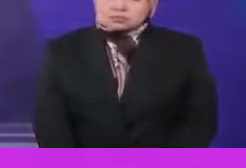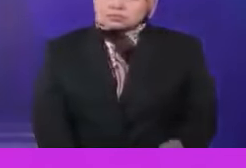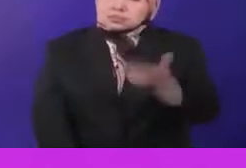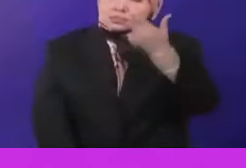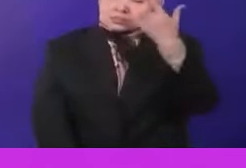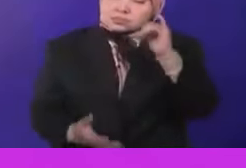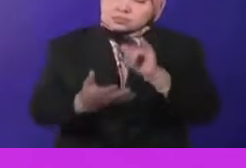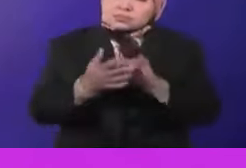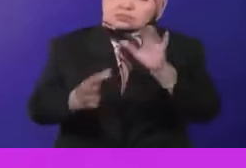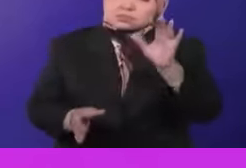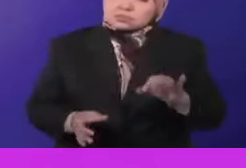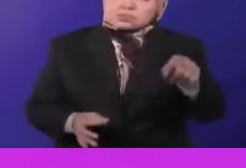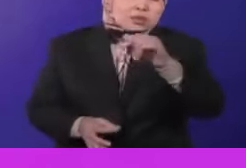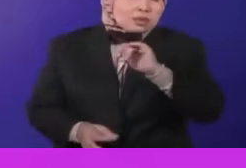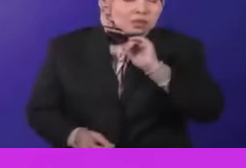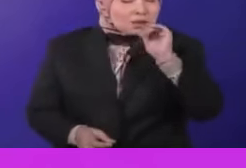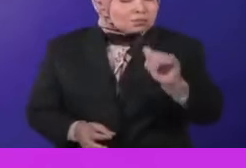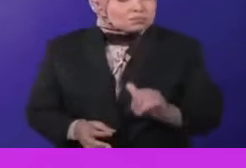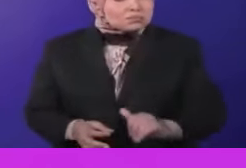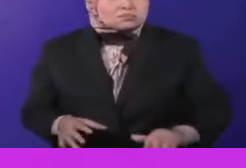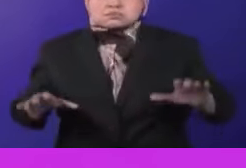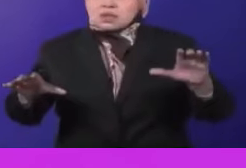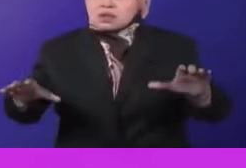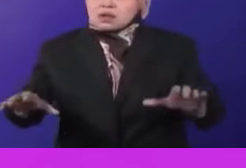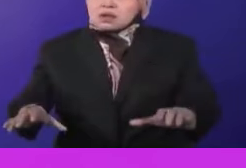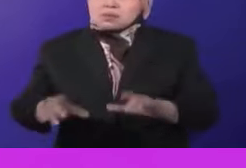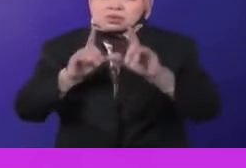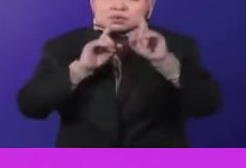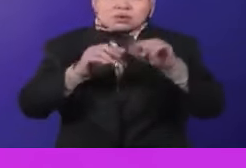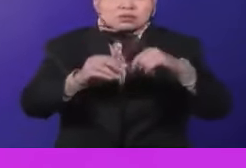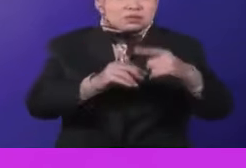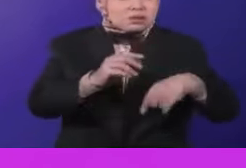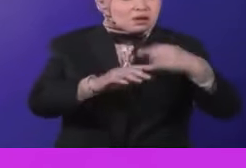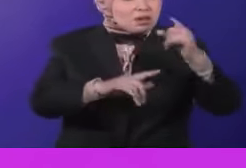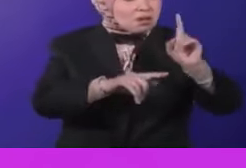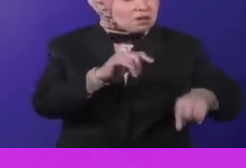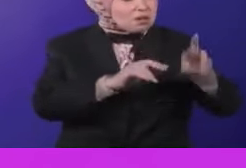فإن لم تفعلوا فأذنوا بحرب